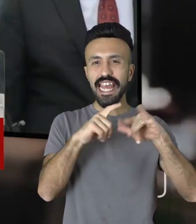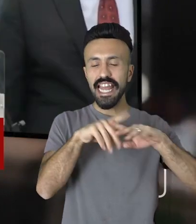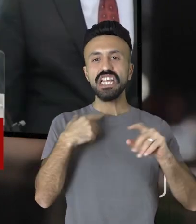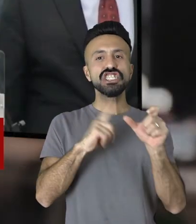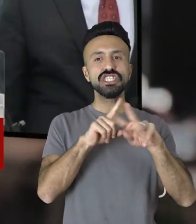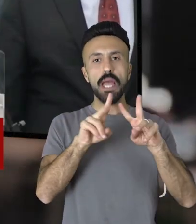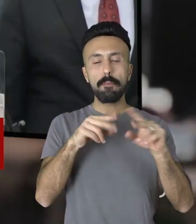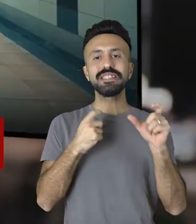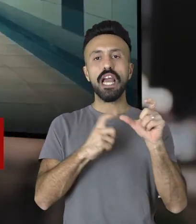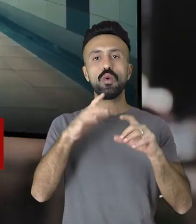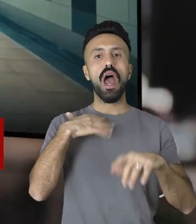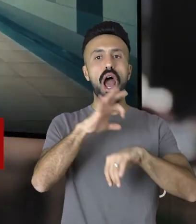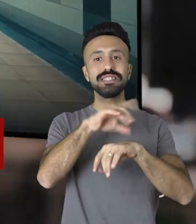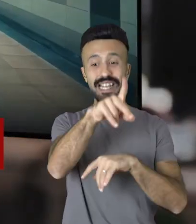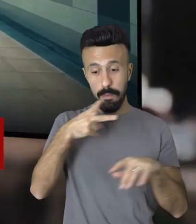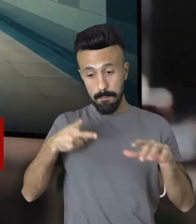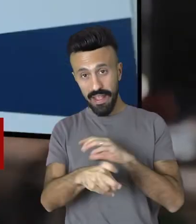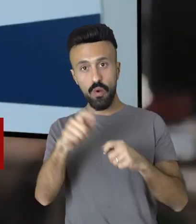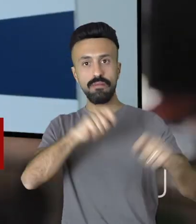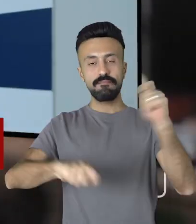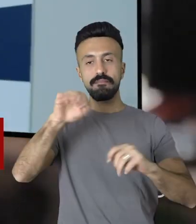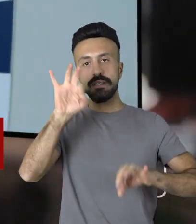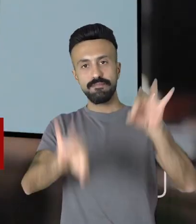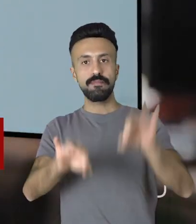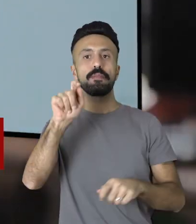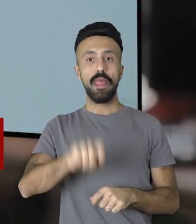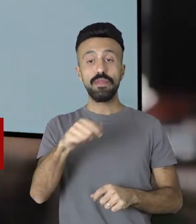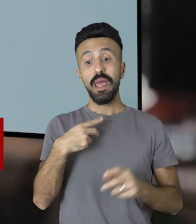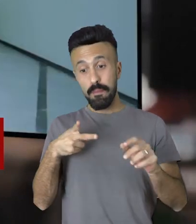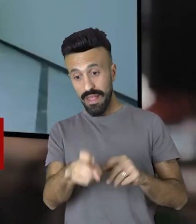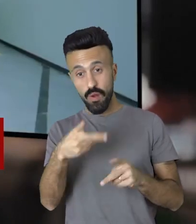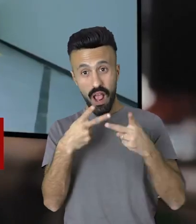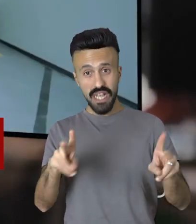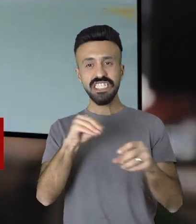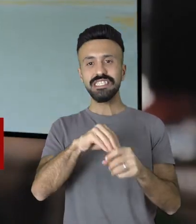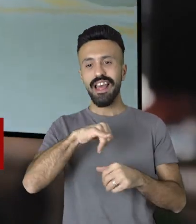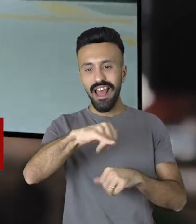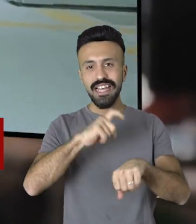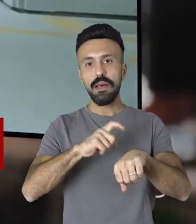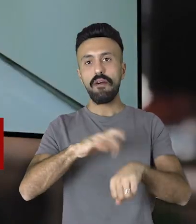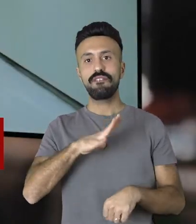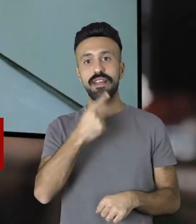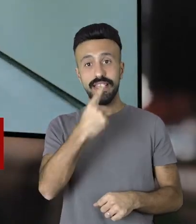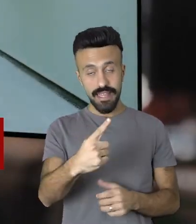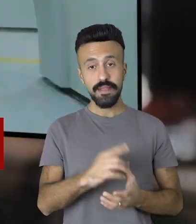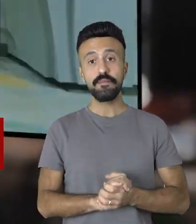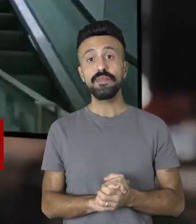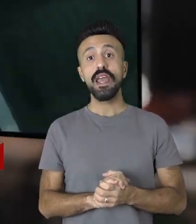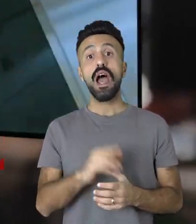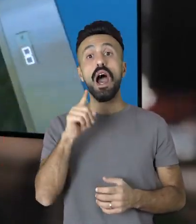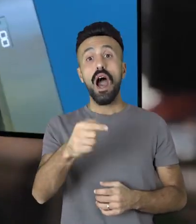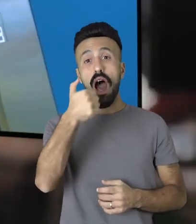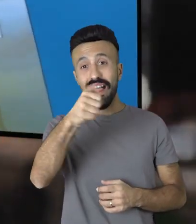Şehir Hastanesi, Kayaşehir Metro hattında incelemelerde bulundu. Metro hattında artık açılış için gün saydıklarını belirten